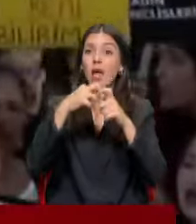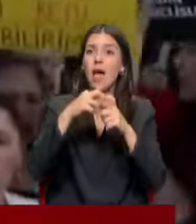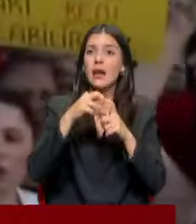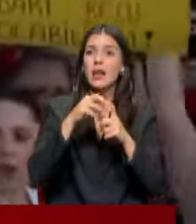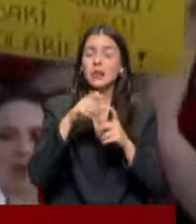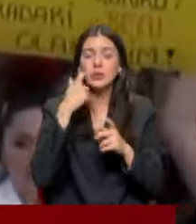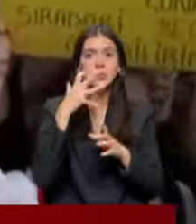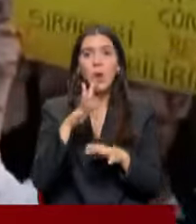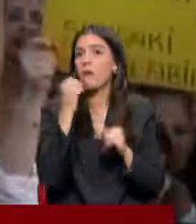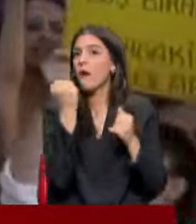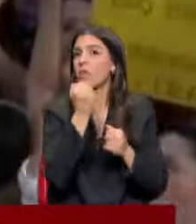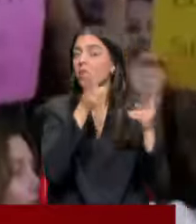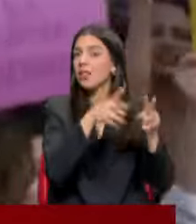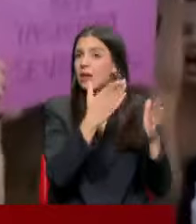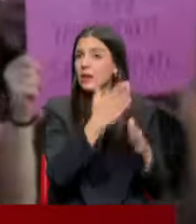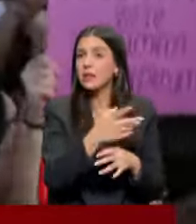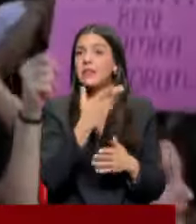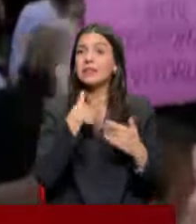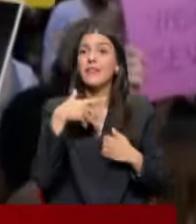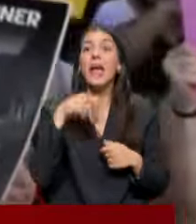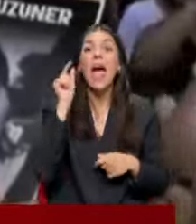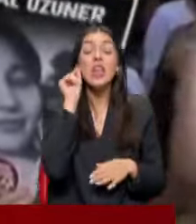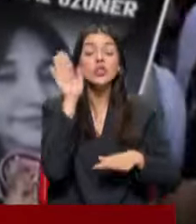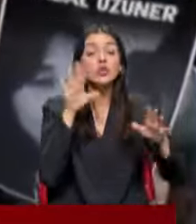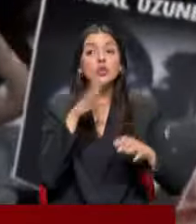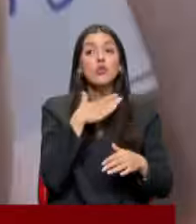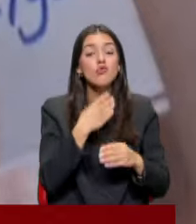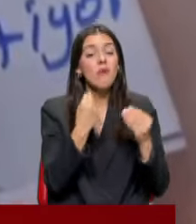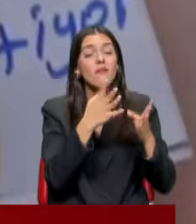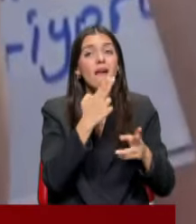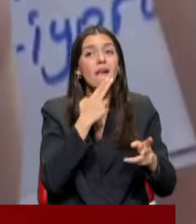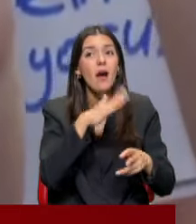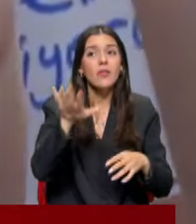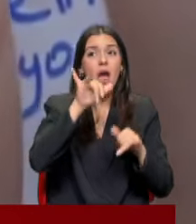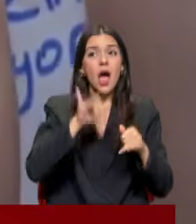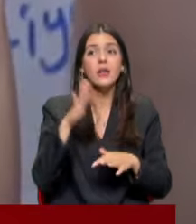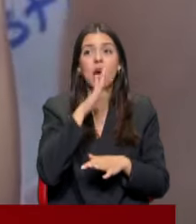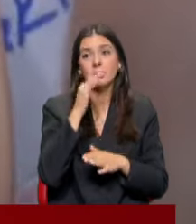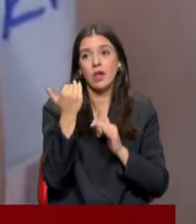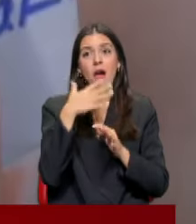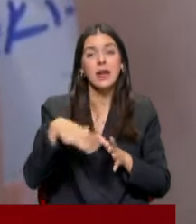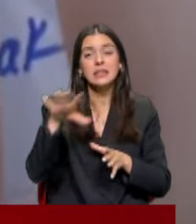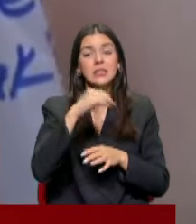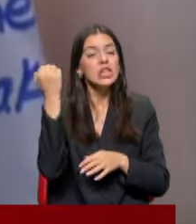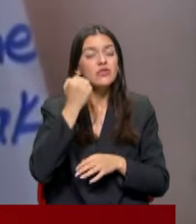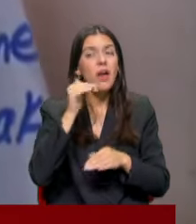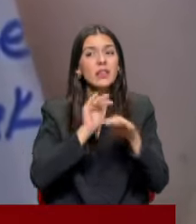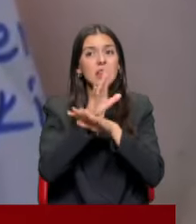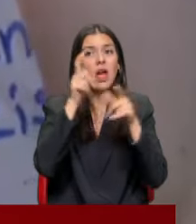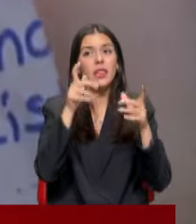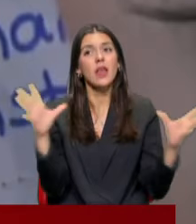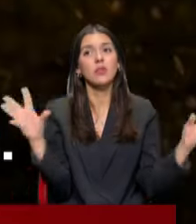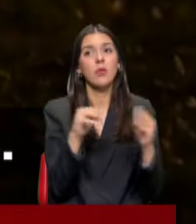katledildi. İstanbul'da sevdiklerini erkek şiddetine kurban veren kadınlar aynı acının etrafında cinayetin yaşandığı